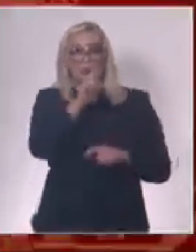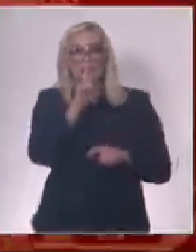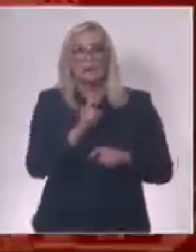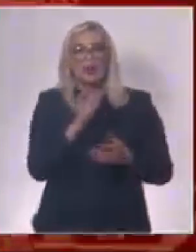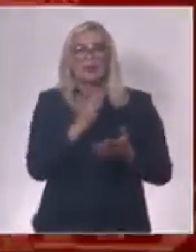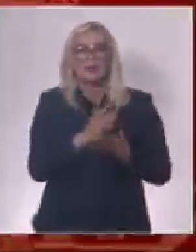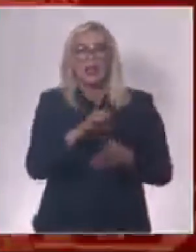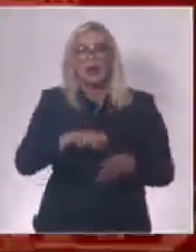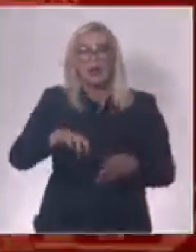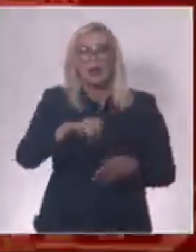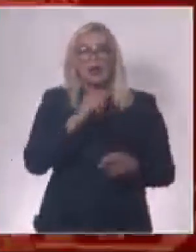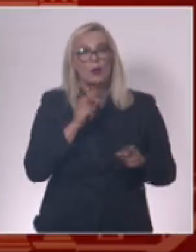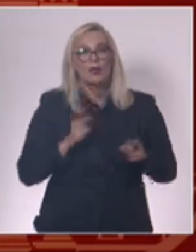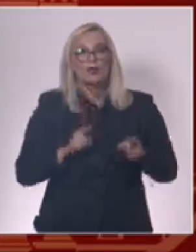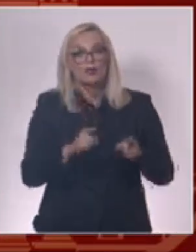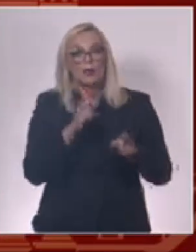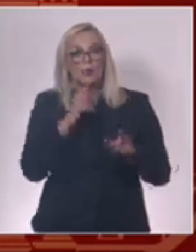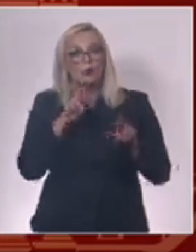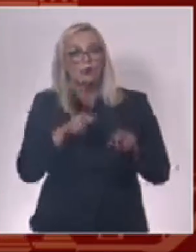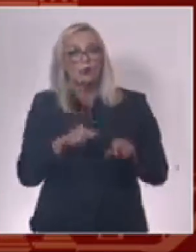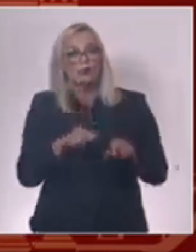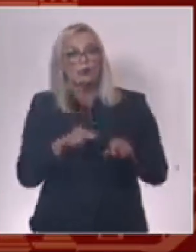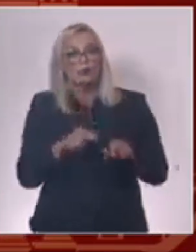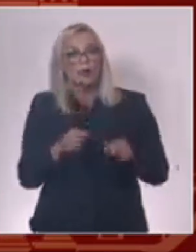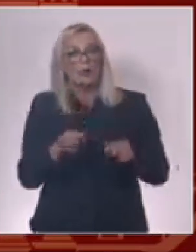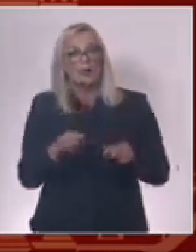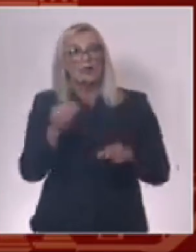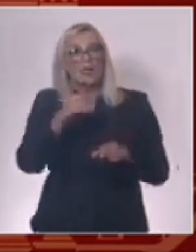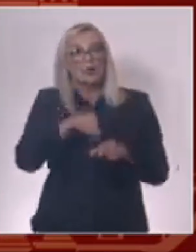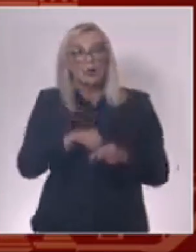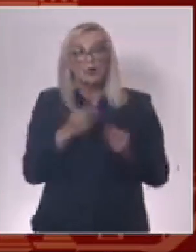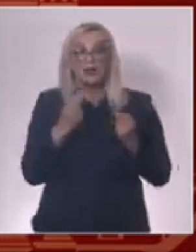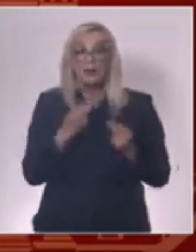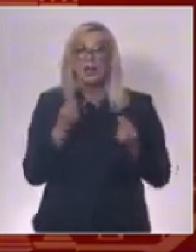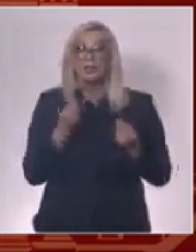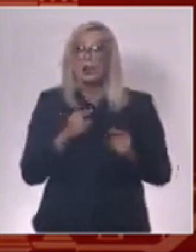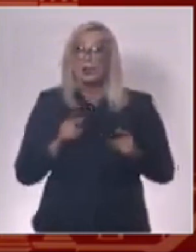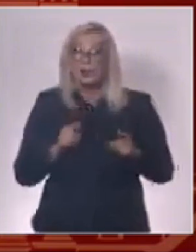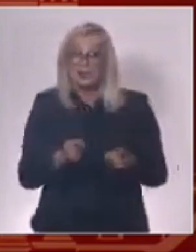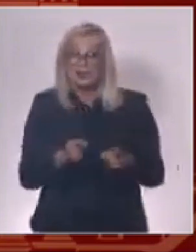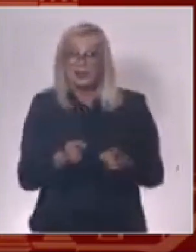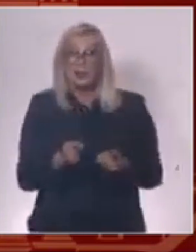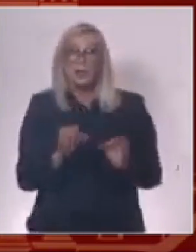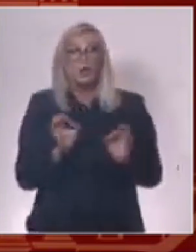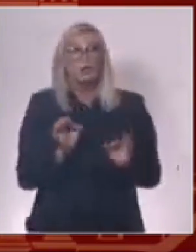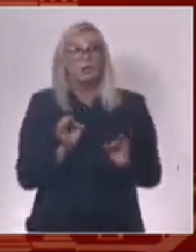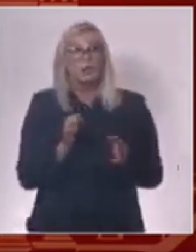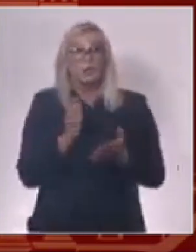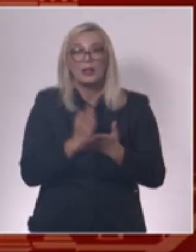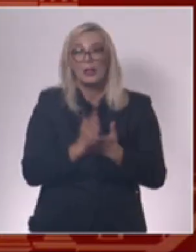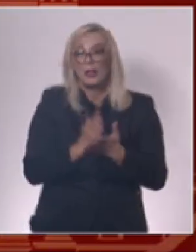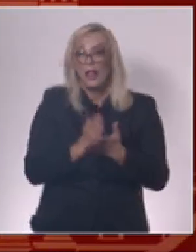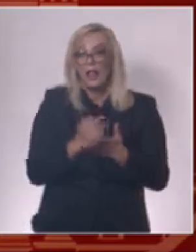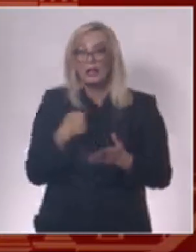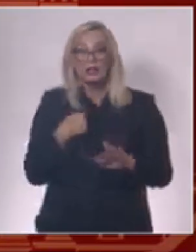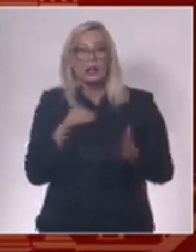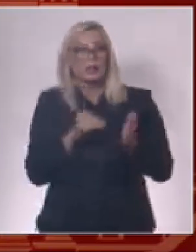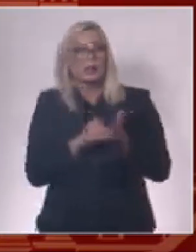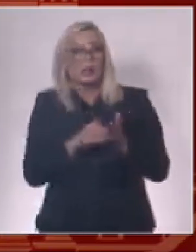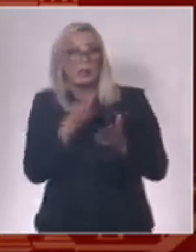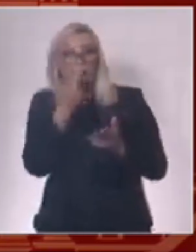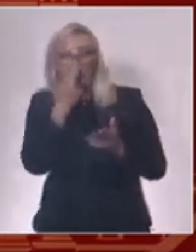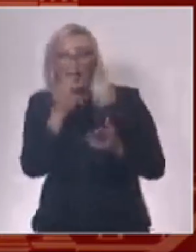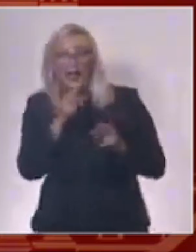секоја регионална иницијатива која што може да додаде вредност е добра иницијатива и нормално дека ние ќе треба да ја разгледуваме